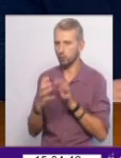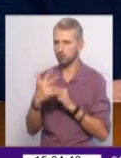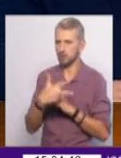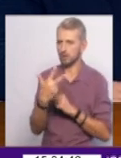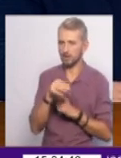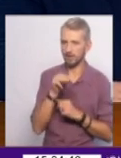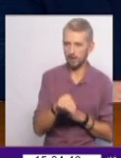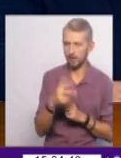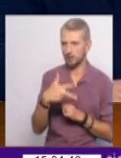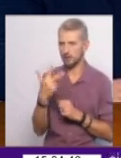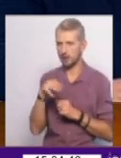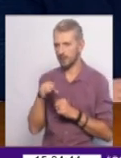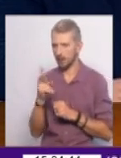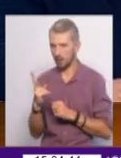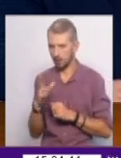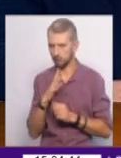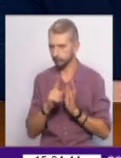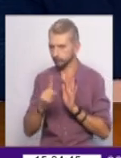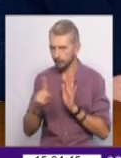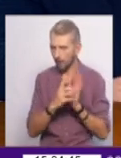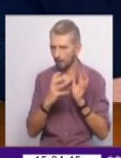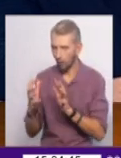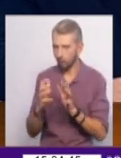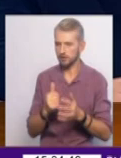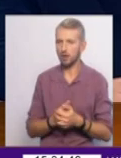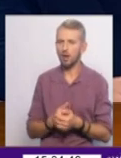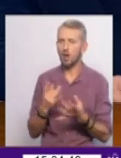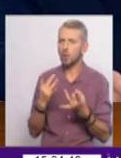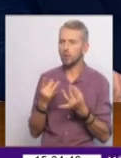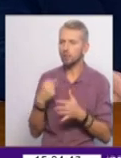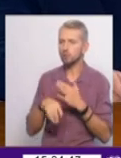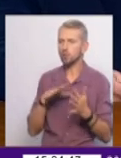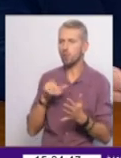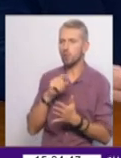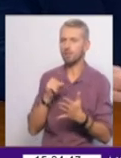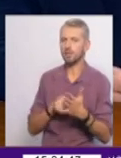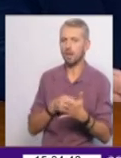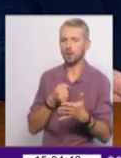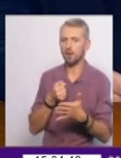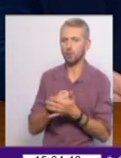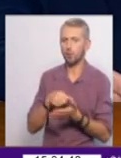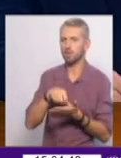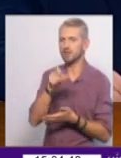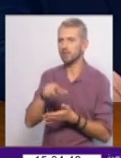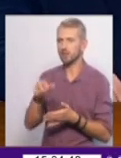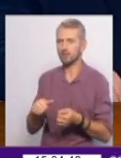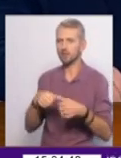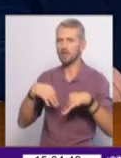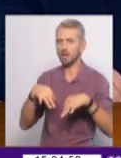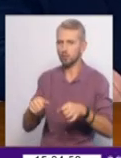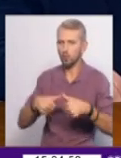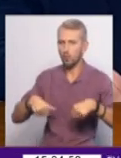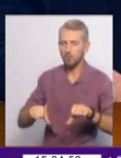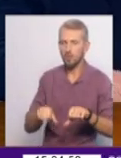і 33-й ТК. Так. Розкажіть, тому що було питання до представників транспортної комісії,